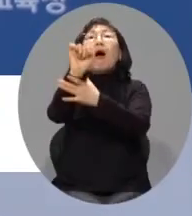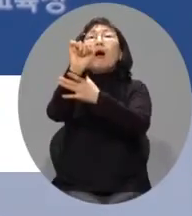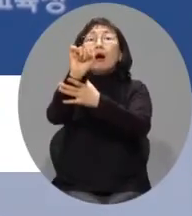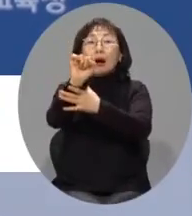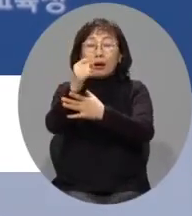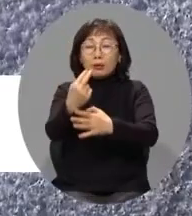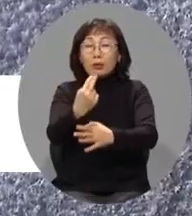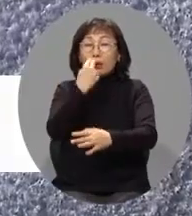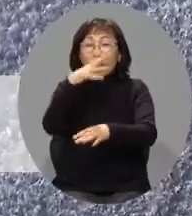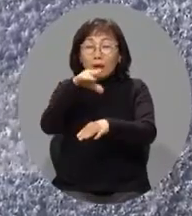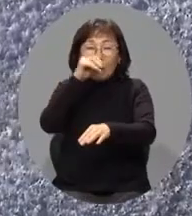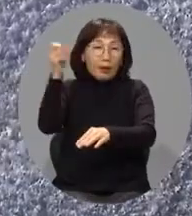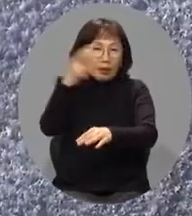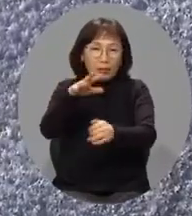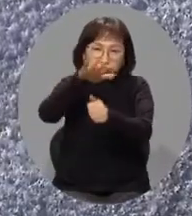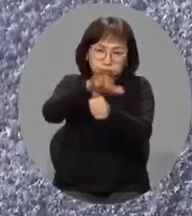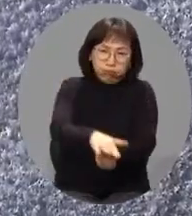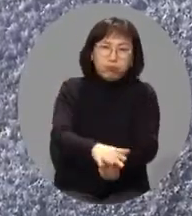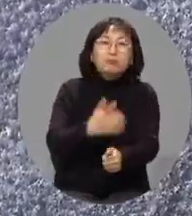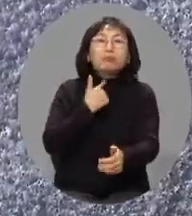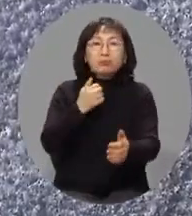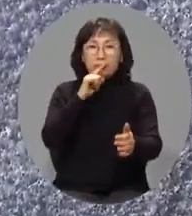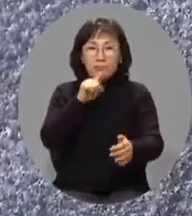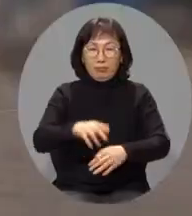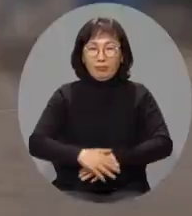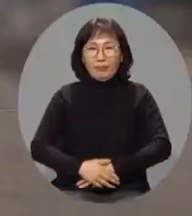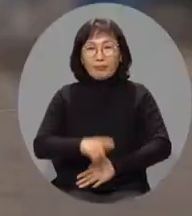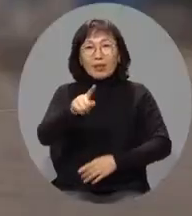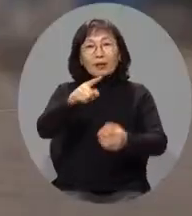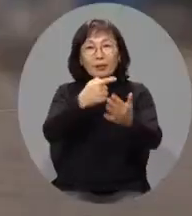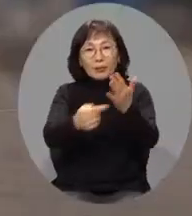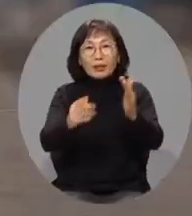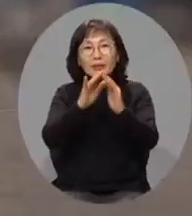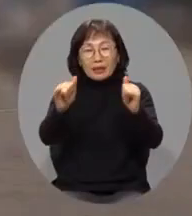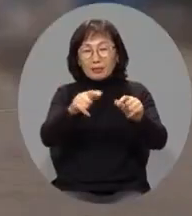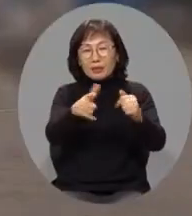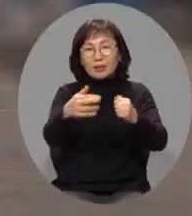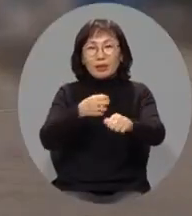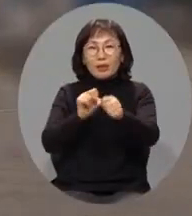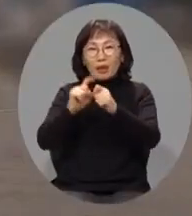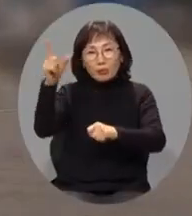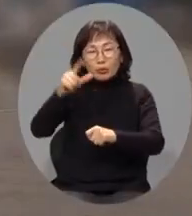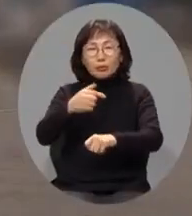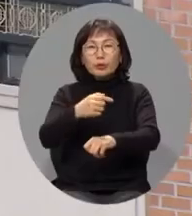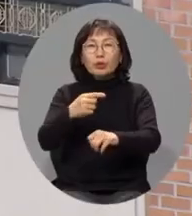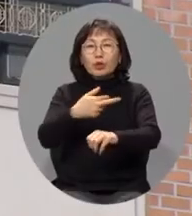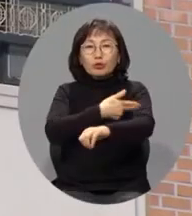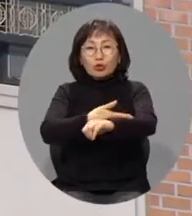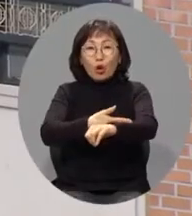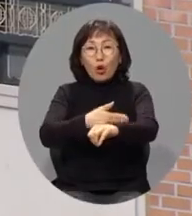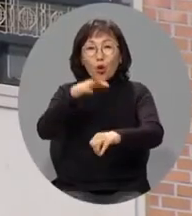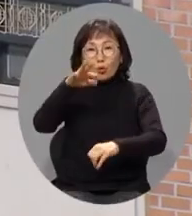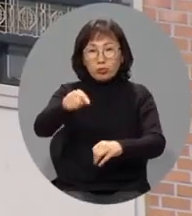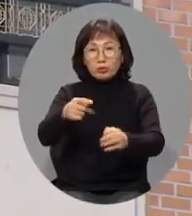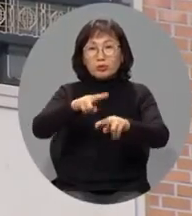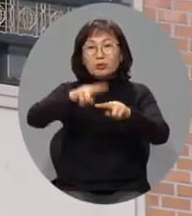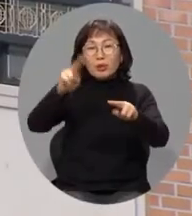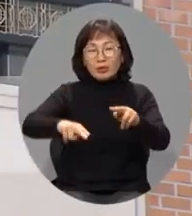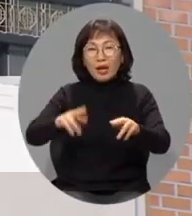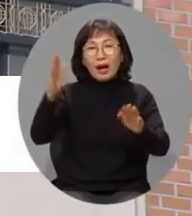하고 다시 처박아 놓고 피해를 호소하는 학생들은 대부분 수영부 를 그만둔 재학생 이나 졸업생 들로